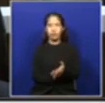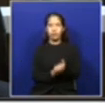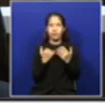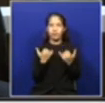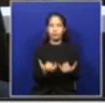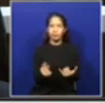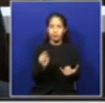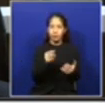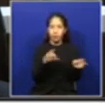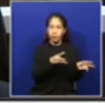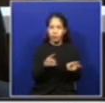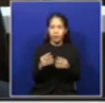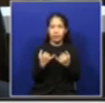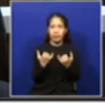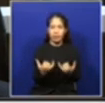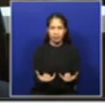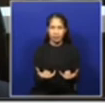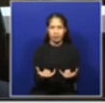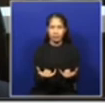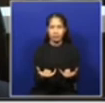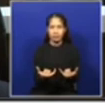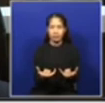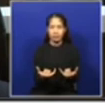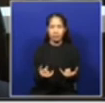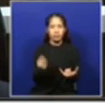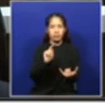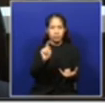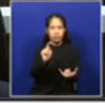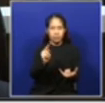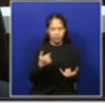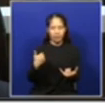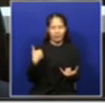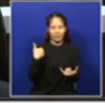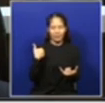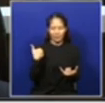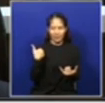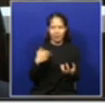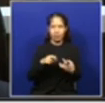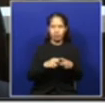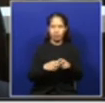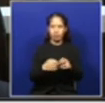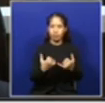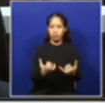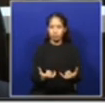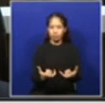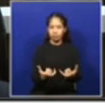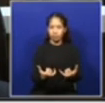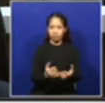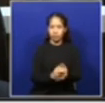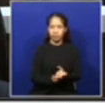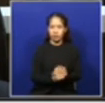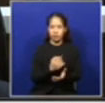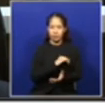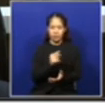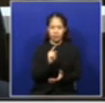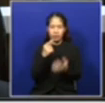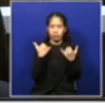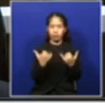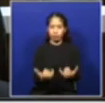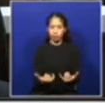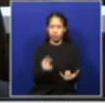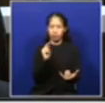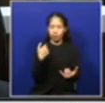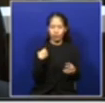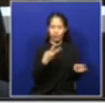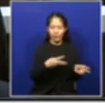าตรการดังกล่าวนี้เป็นมาตรการที่เกิดขึ้นบนสถานการณ์ที่ไม่อาจที่จะเป็นปัจจุบันได้จะต้องเป็นมาตร